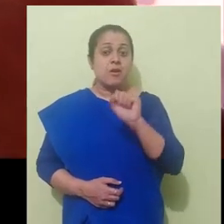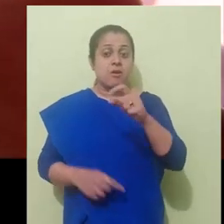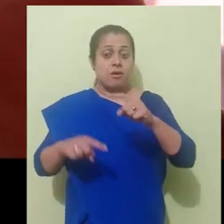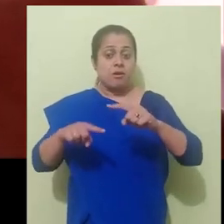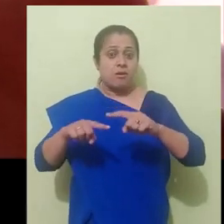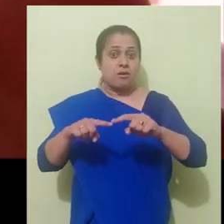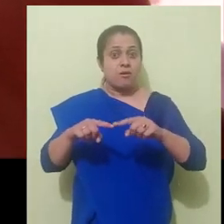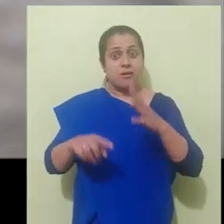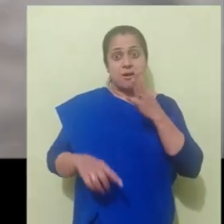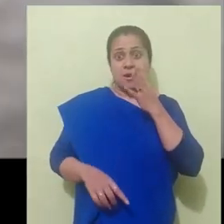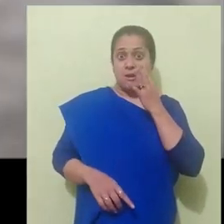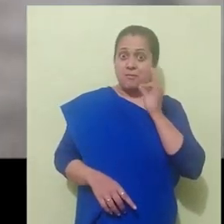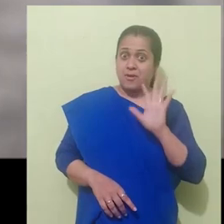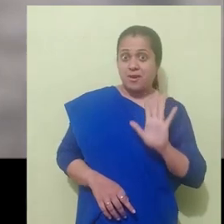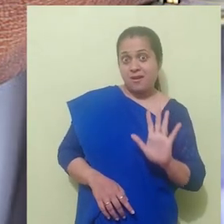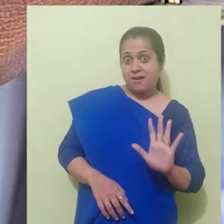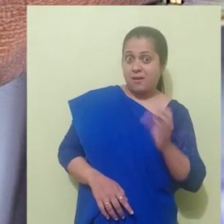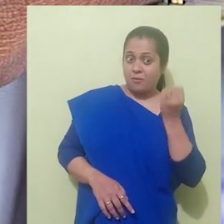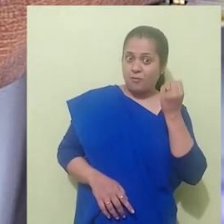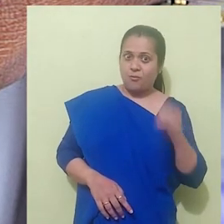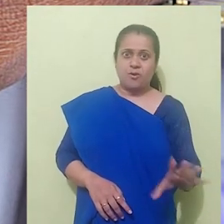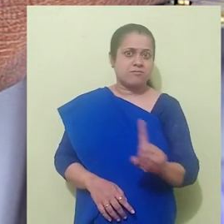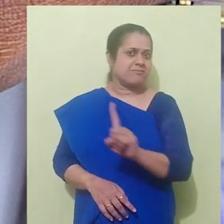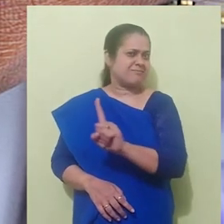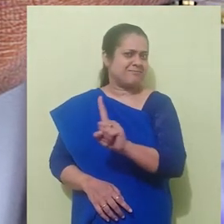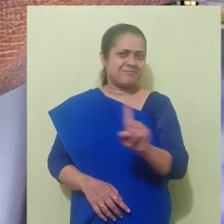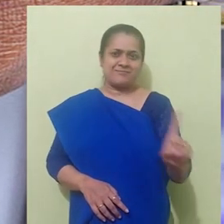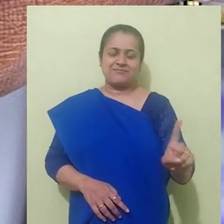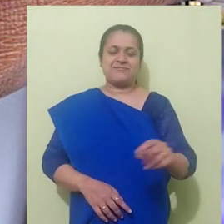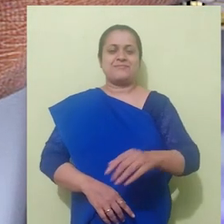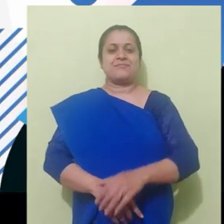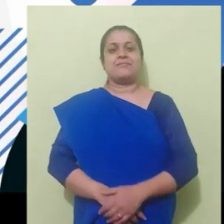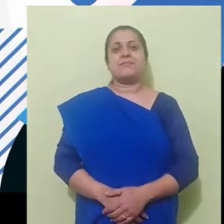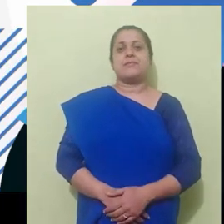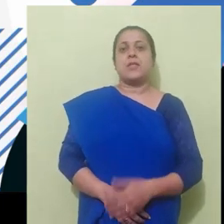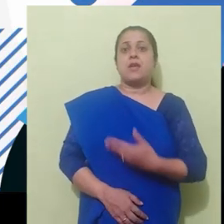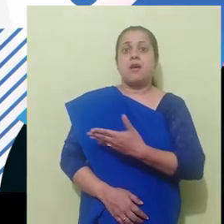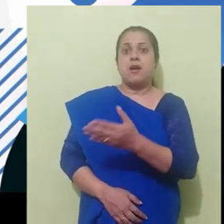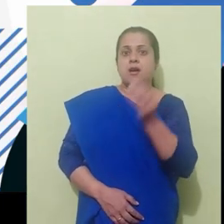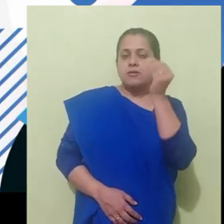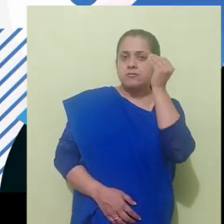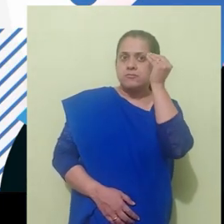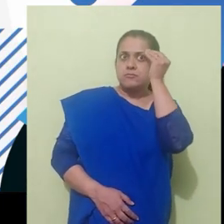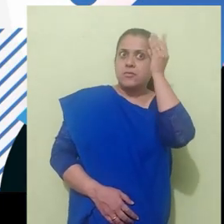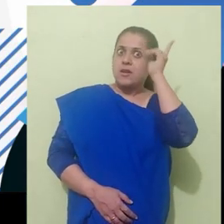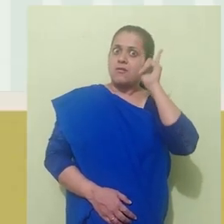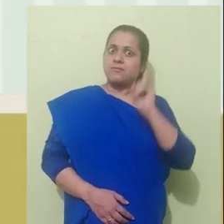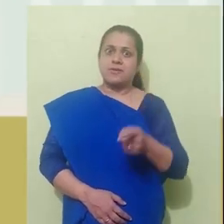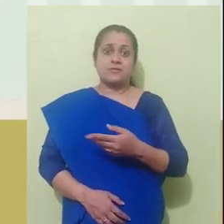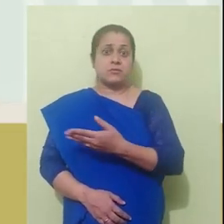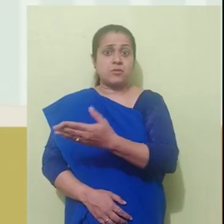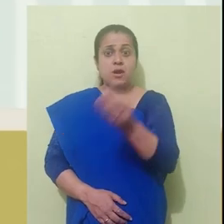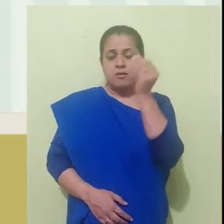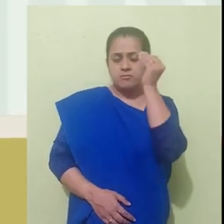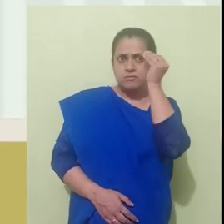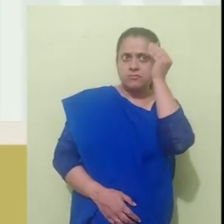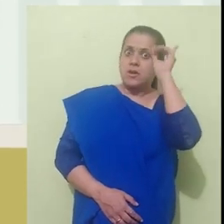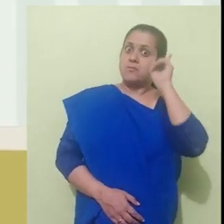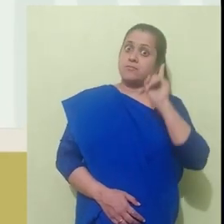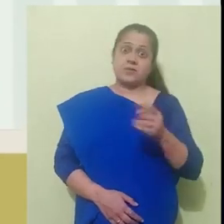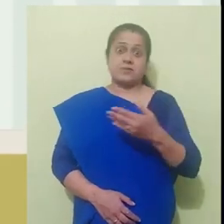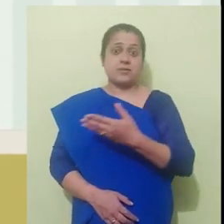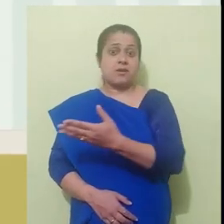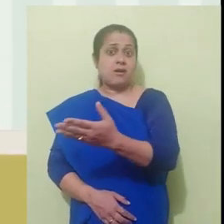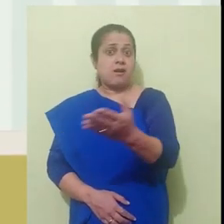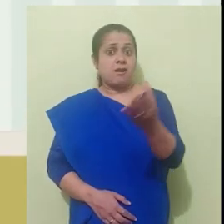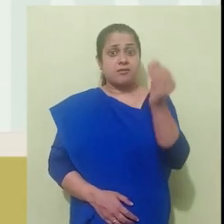मोलाची तुझे वगड़ों जाका साल जाको रे, साल जाको